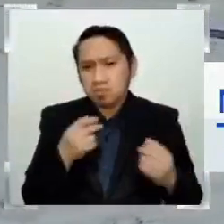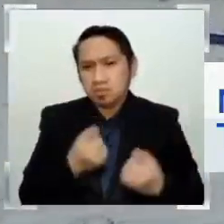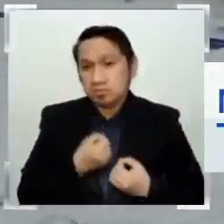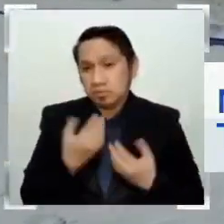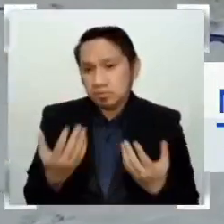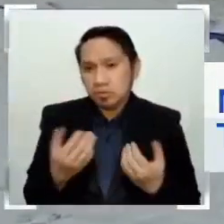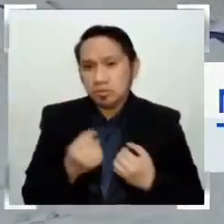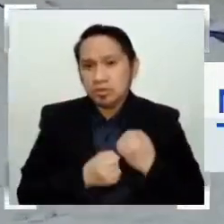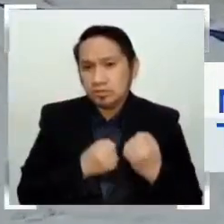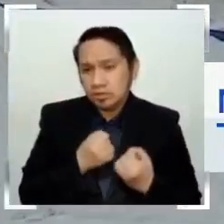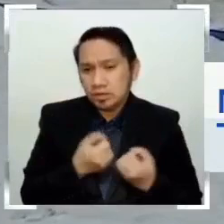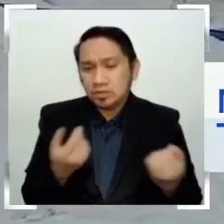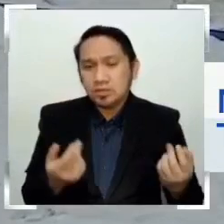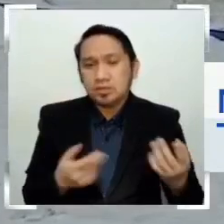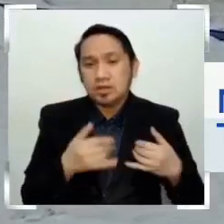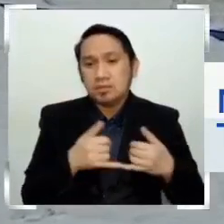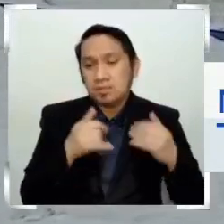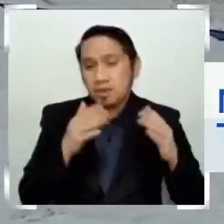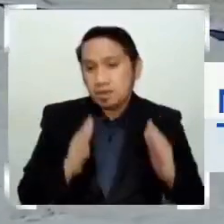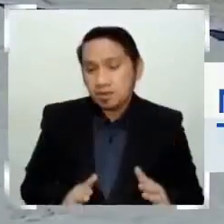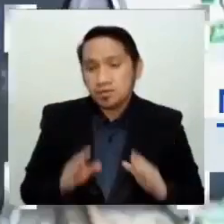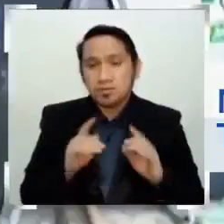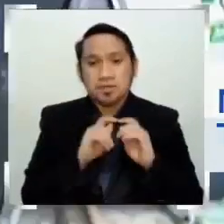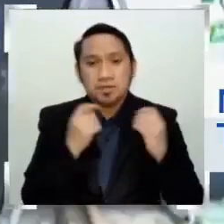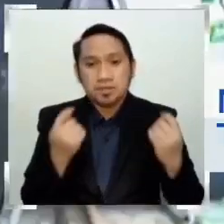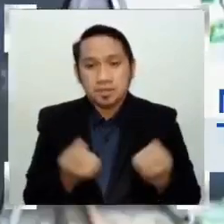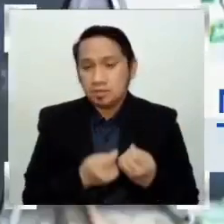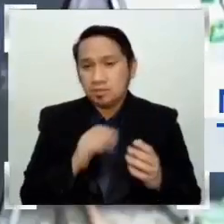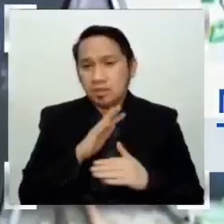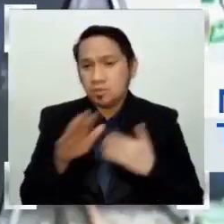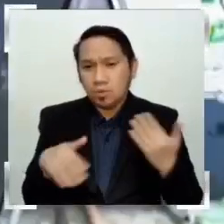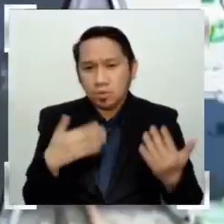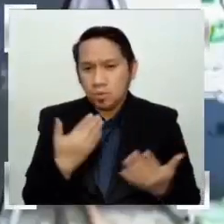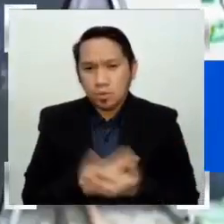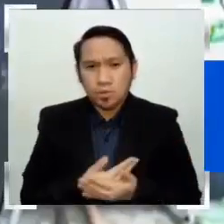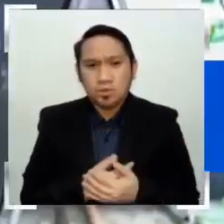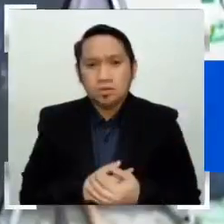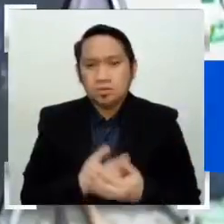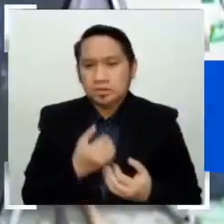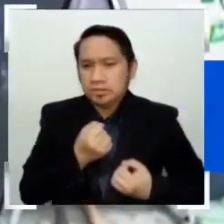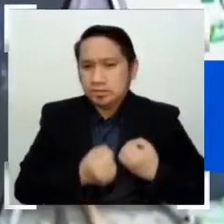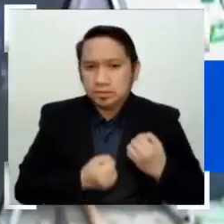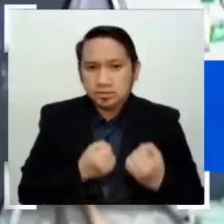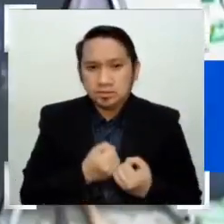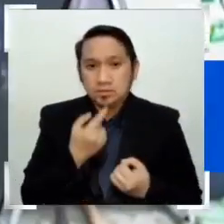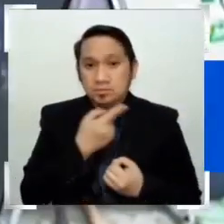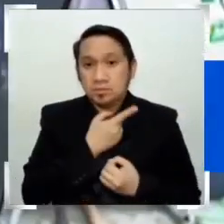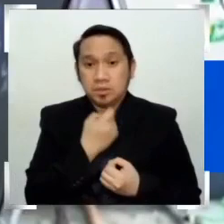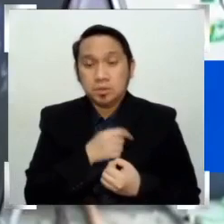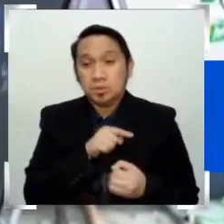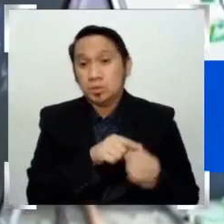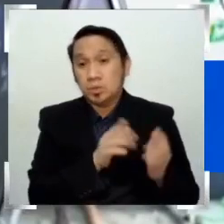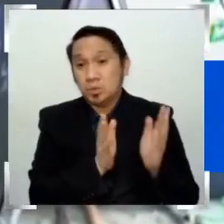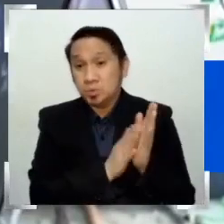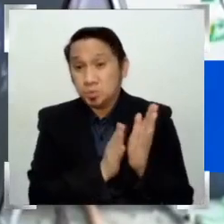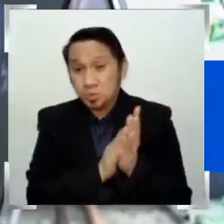team, officials, lahat. Because halos ang isang school, naglalaro